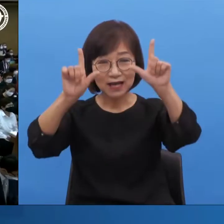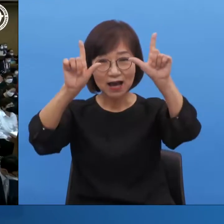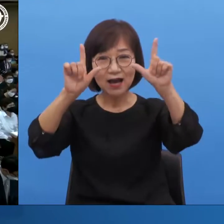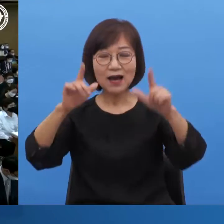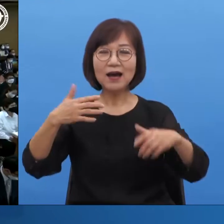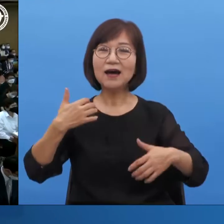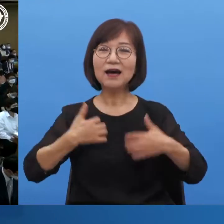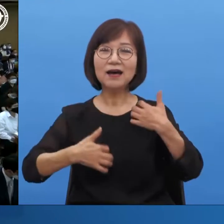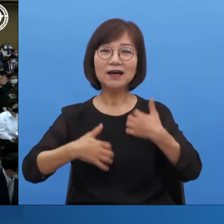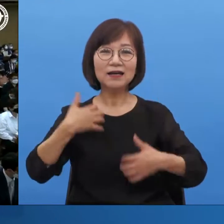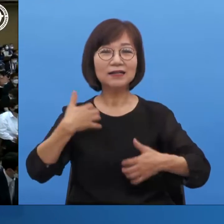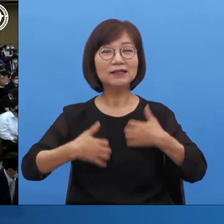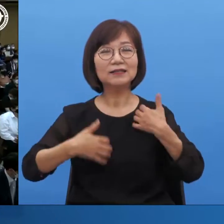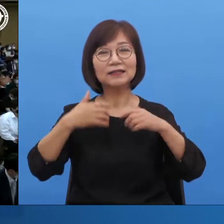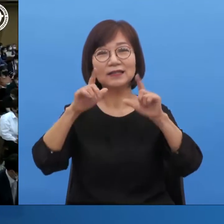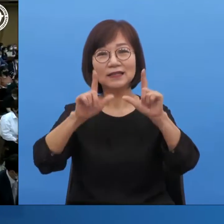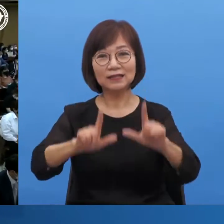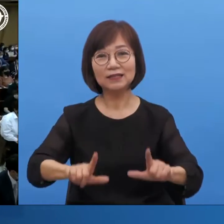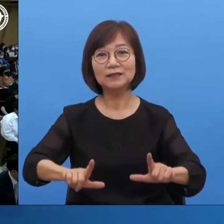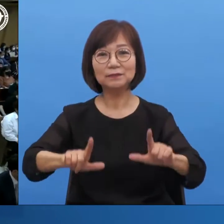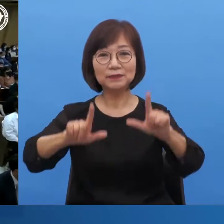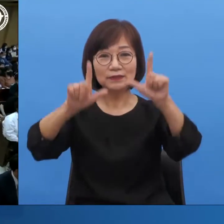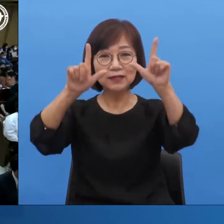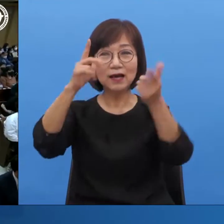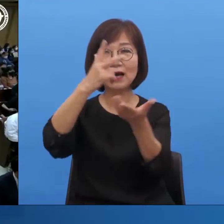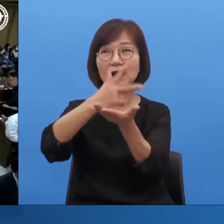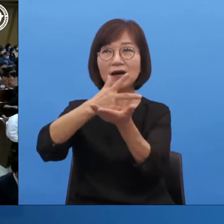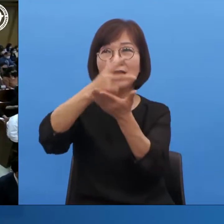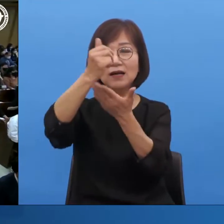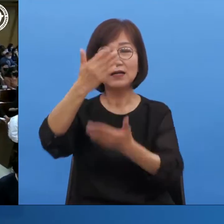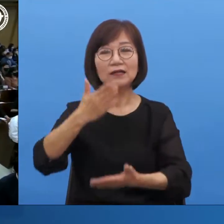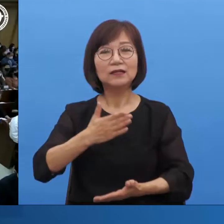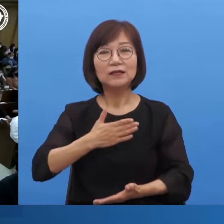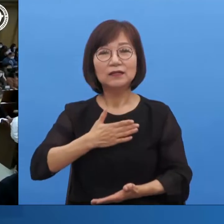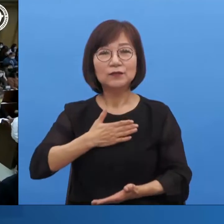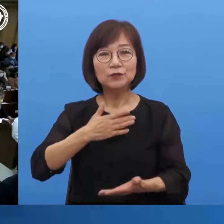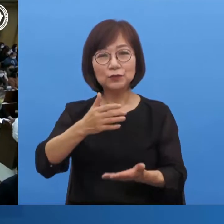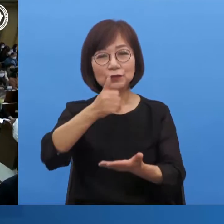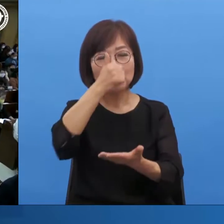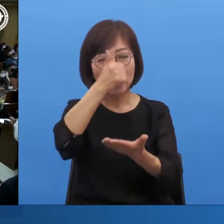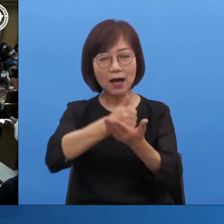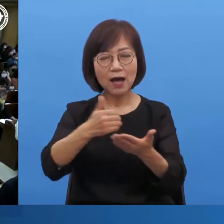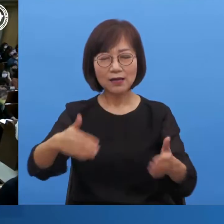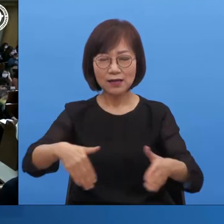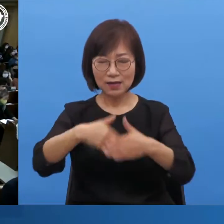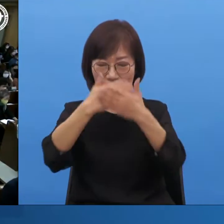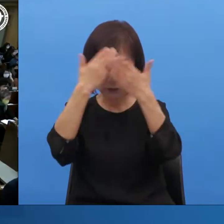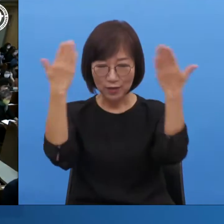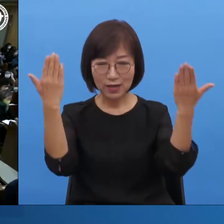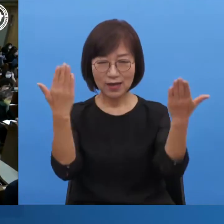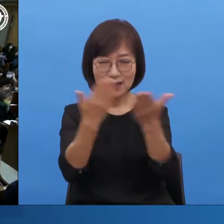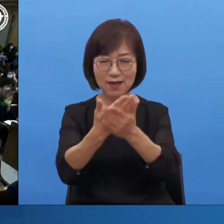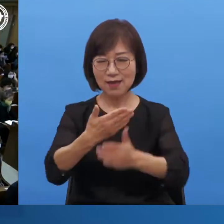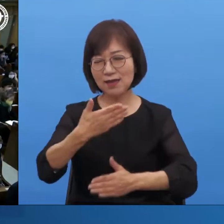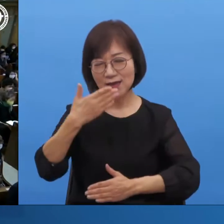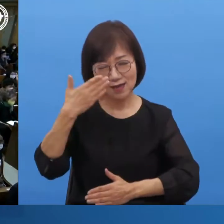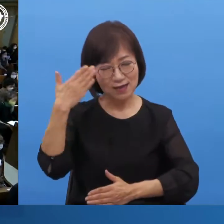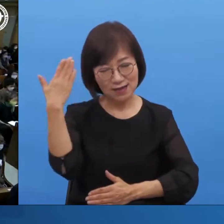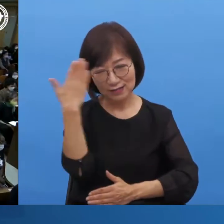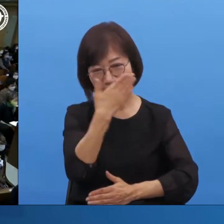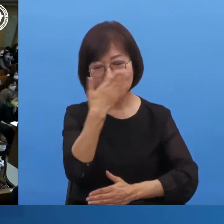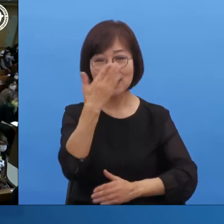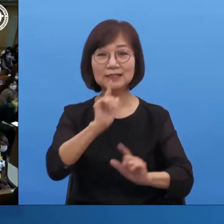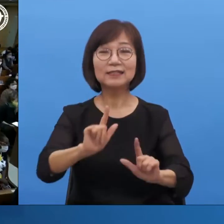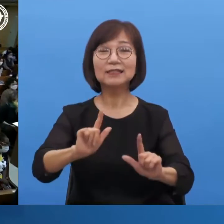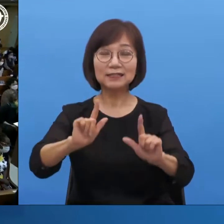기쁜 날 기쁜 날 주 나의